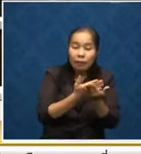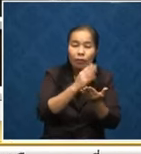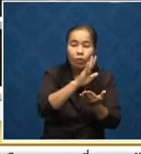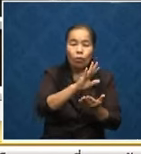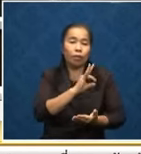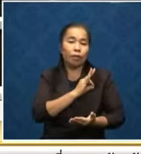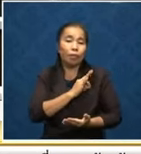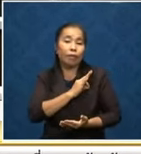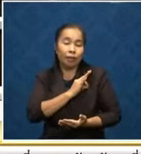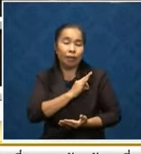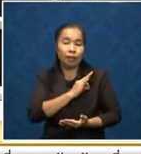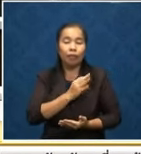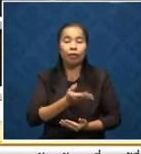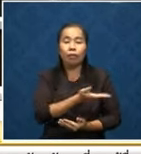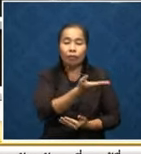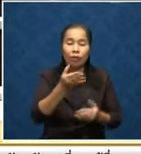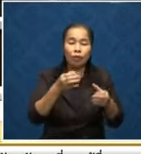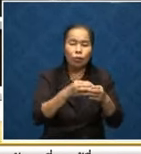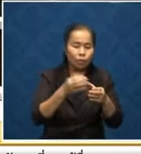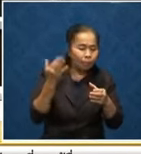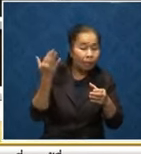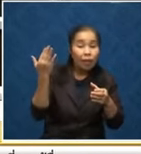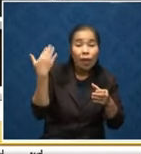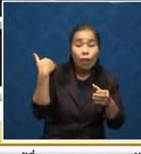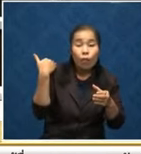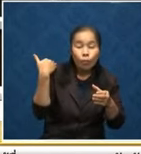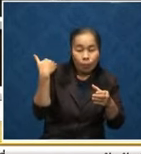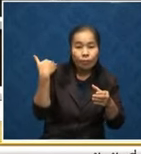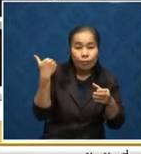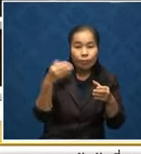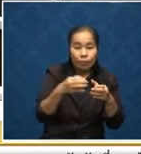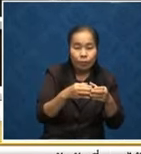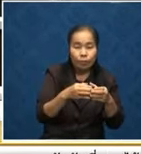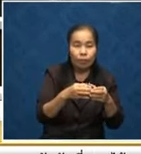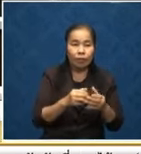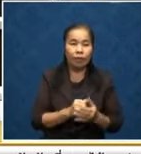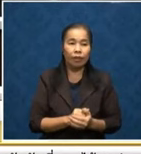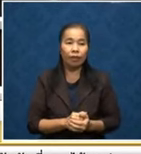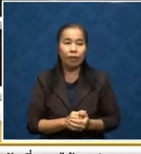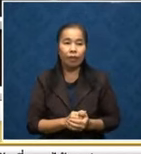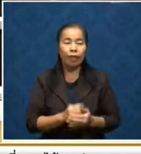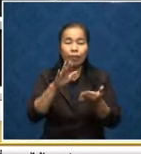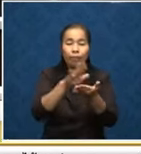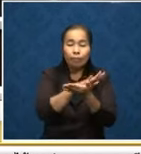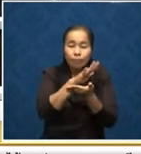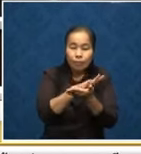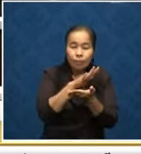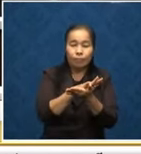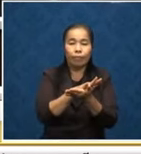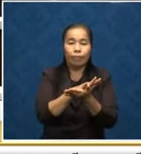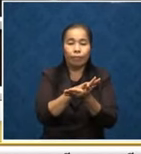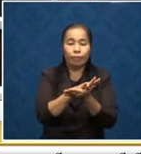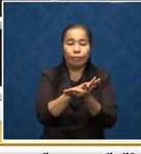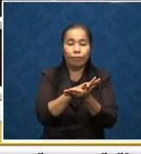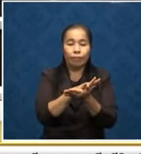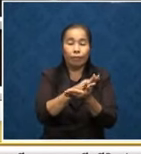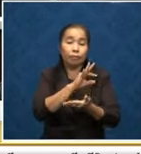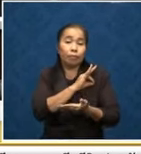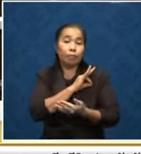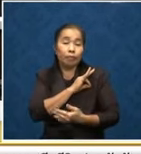ผู้แทนราษฎรในชุดที่แล้วนะครับซึ่งเอกสารที่ท่านสม